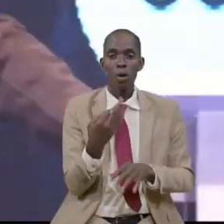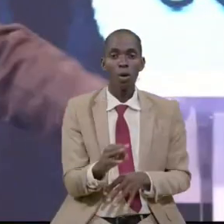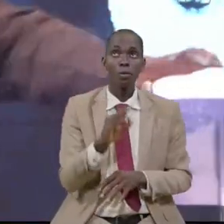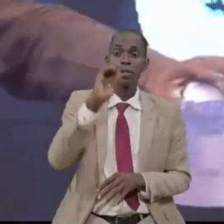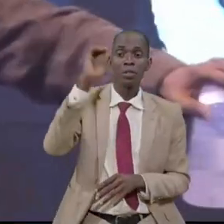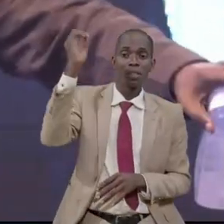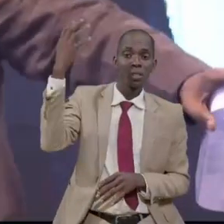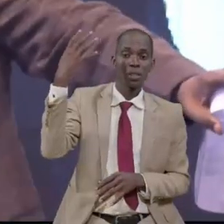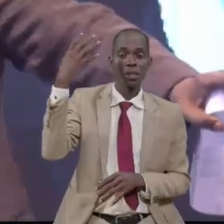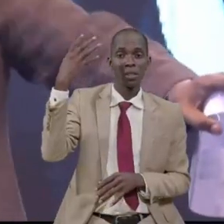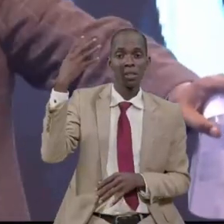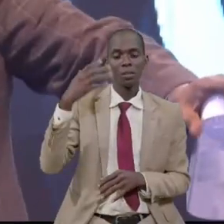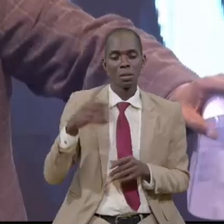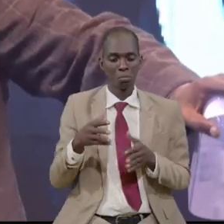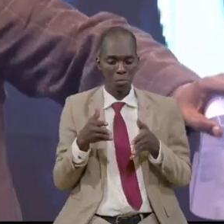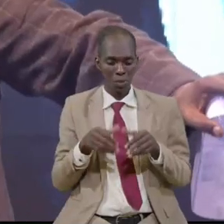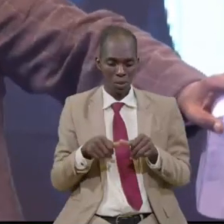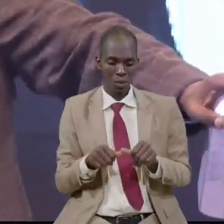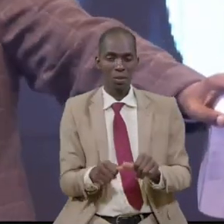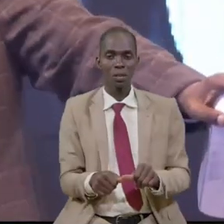demeure et reste,